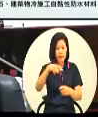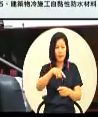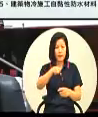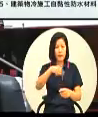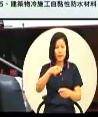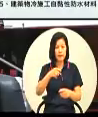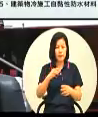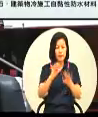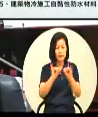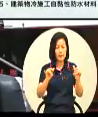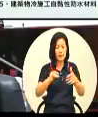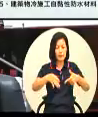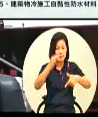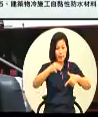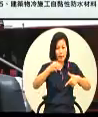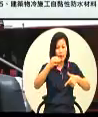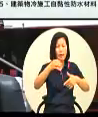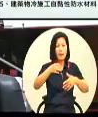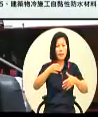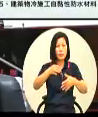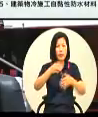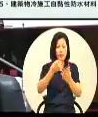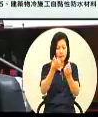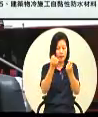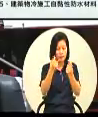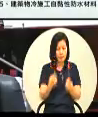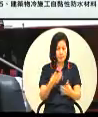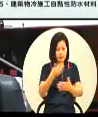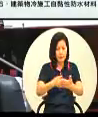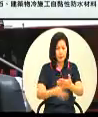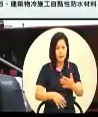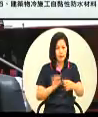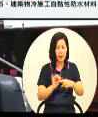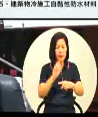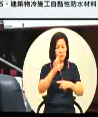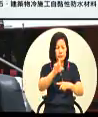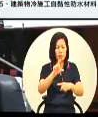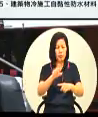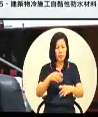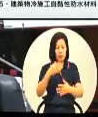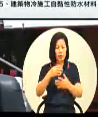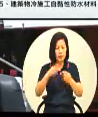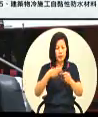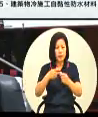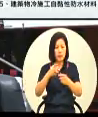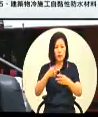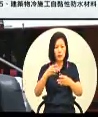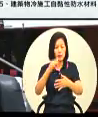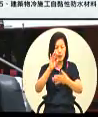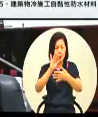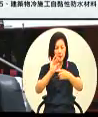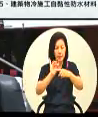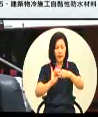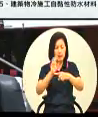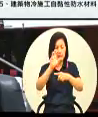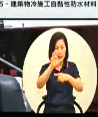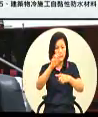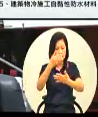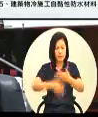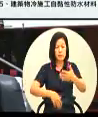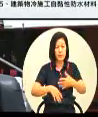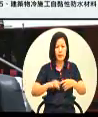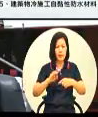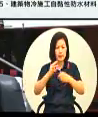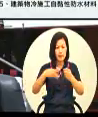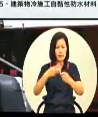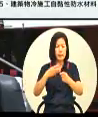降60%，第二档的薪调降80%，第三档开来恢复。当然，这个也